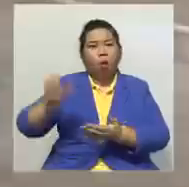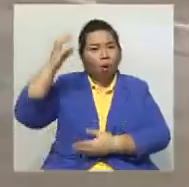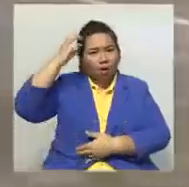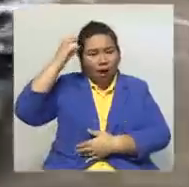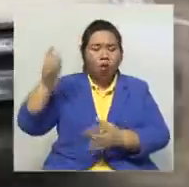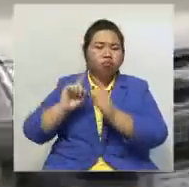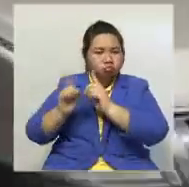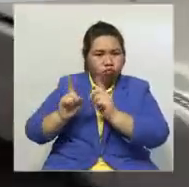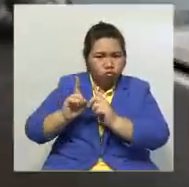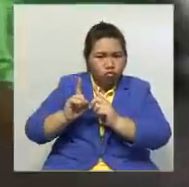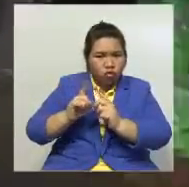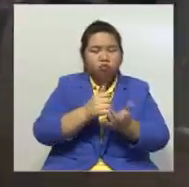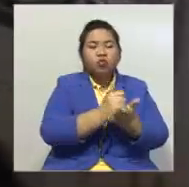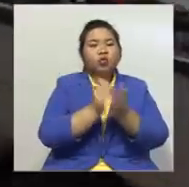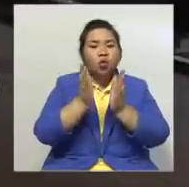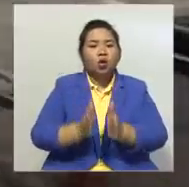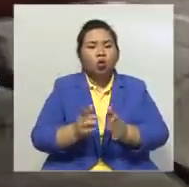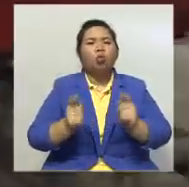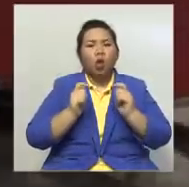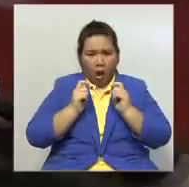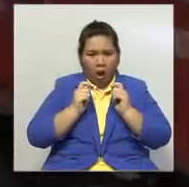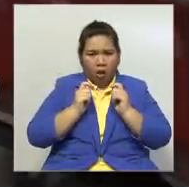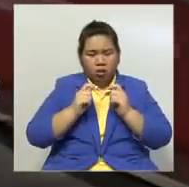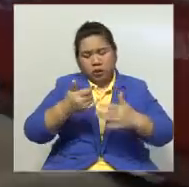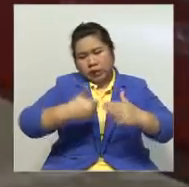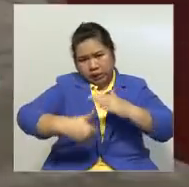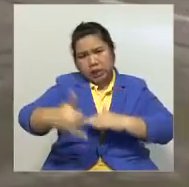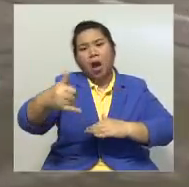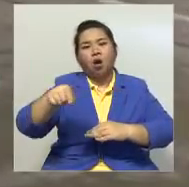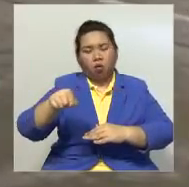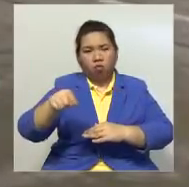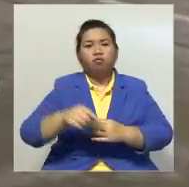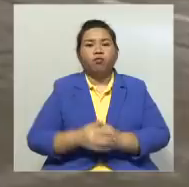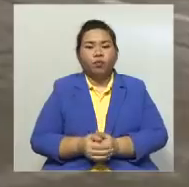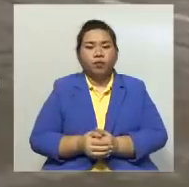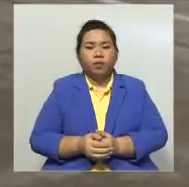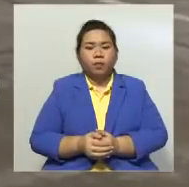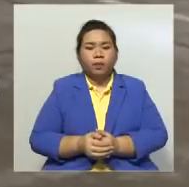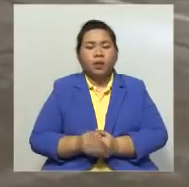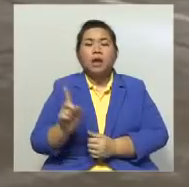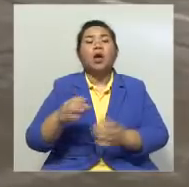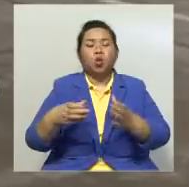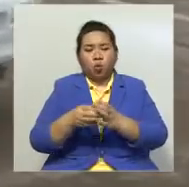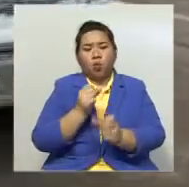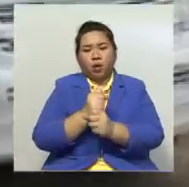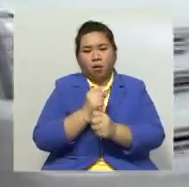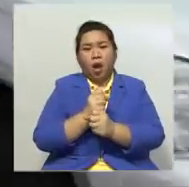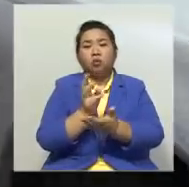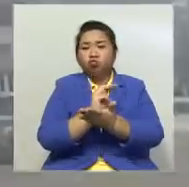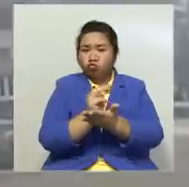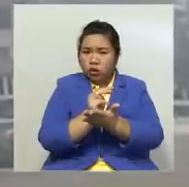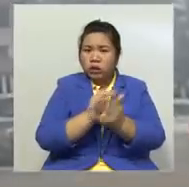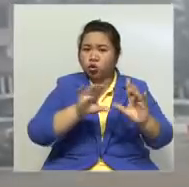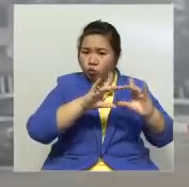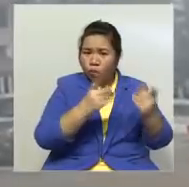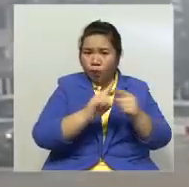าวเพื่อคอยอำนวยความสะดวกในการขออนุญาตเดินทางเข้าไปในแขวงอัตปือสปป.ลาวทำให้คณะทีมกู้ภัยจากมูลนิธิส